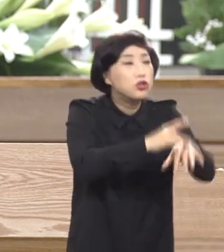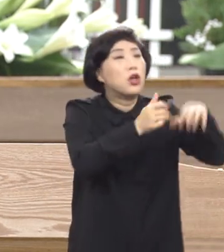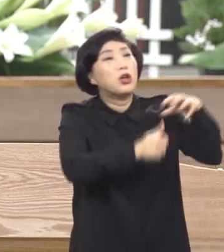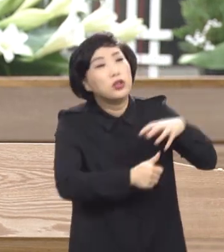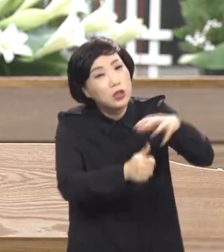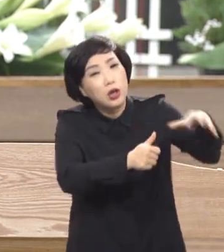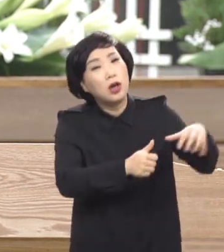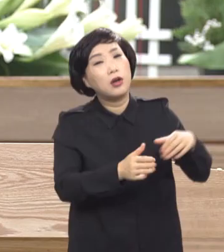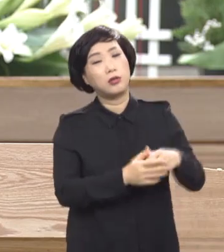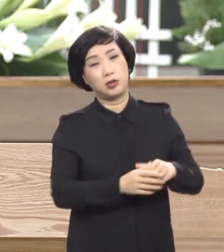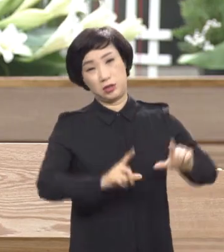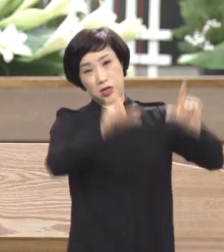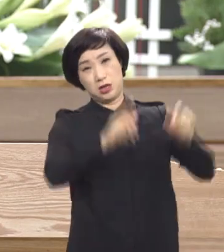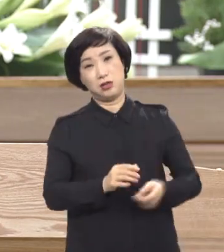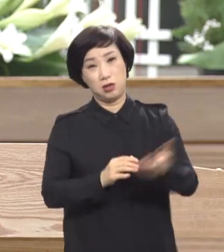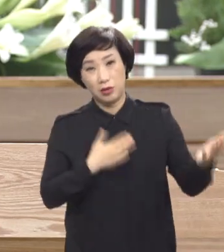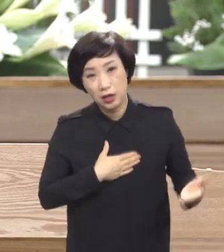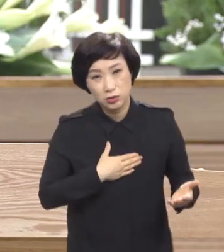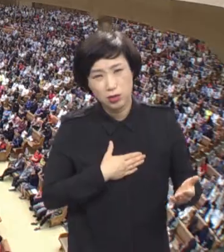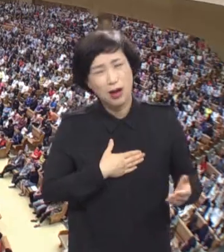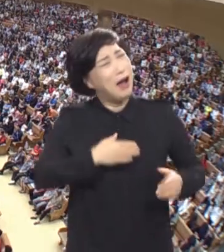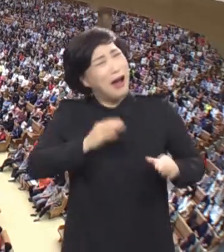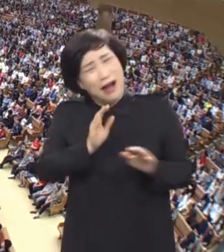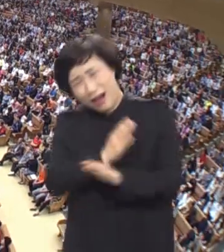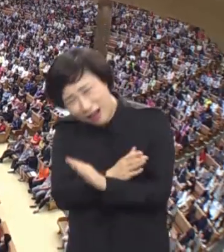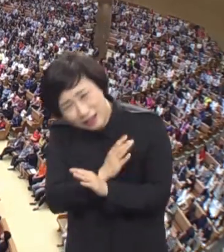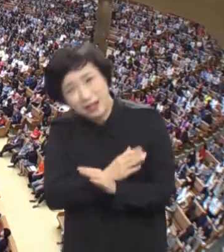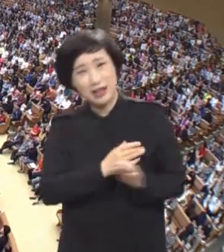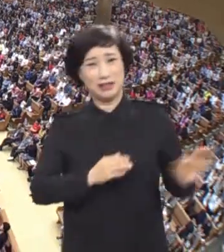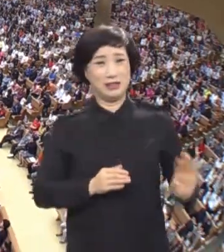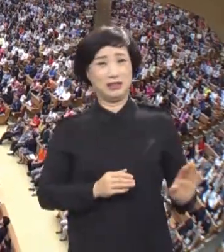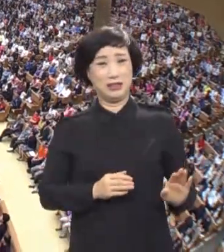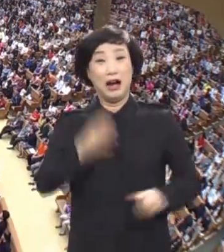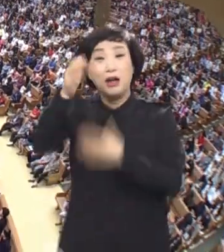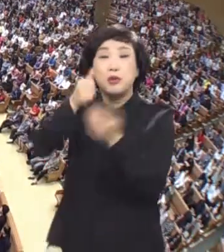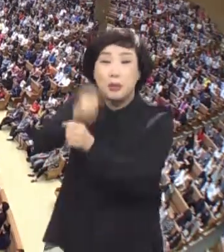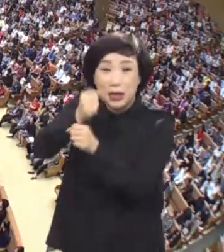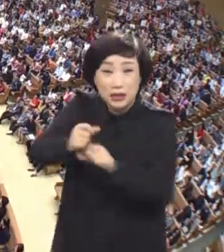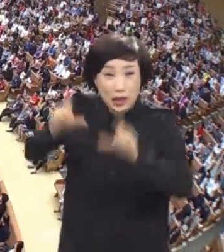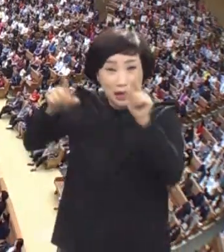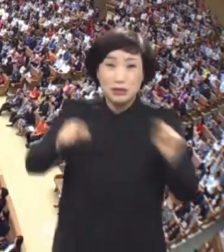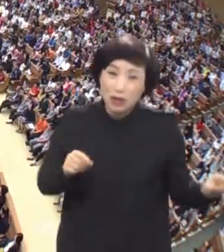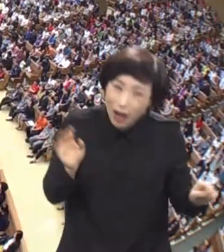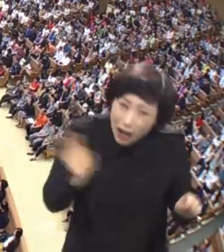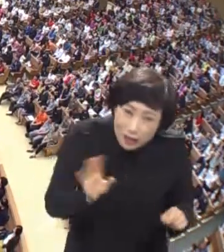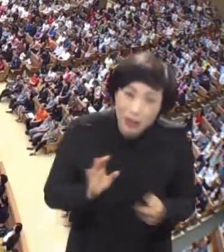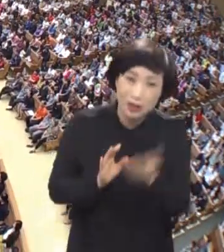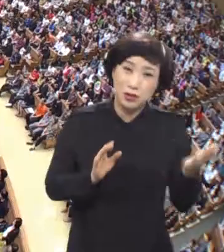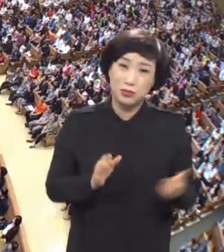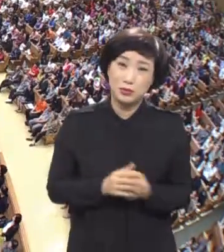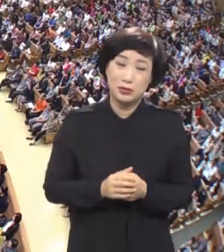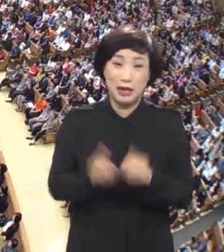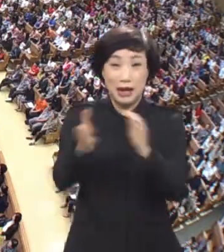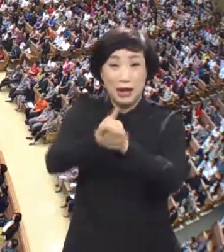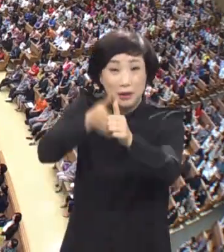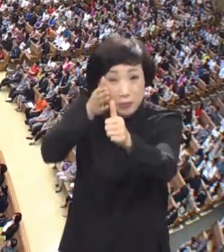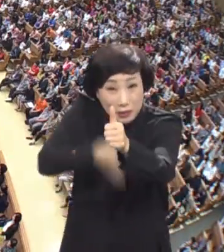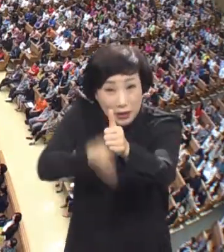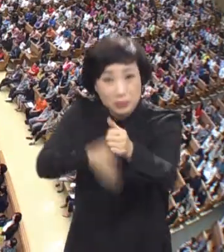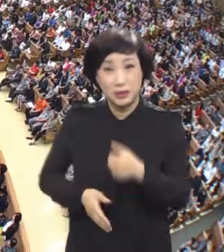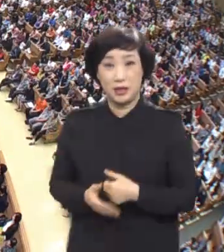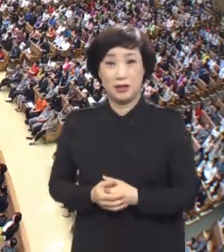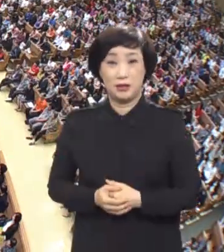날이야 절대 아니야 하나님이 만든 날이 아니야 아멘 합시다